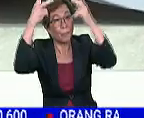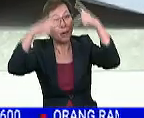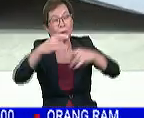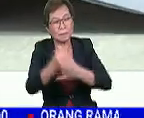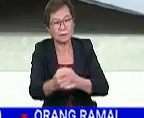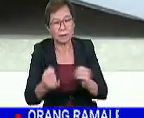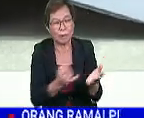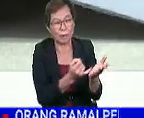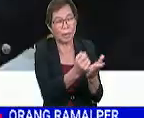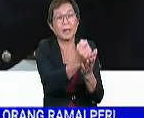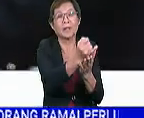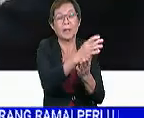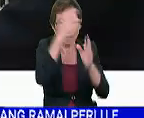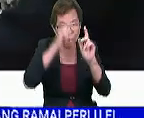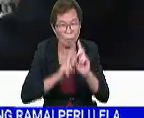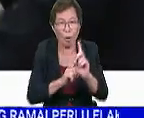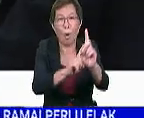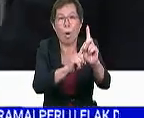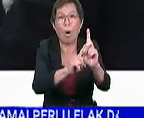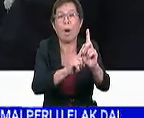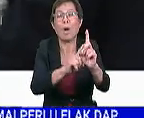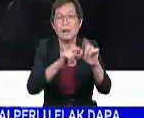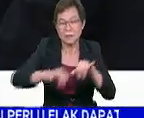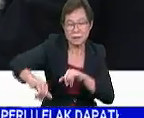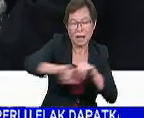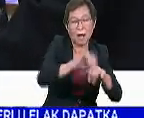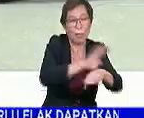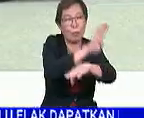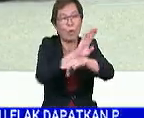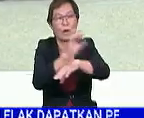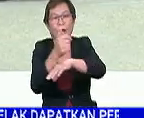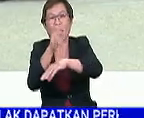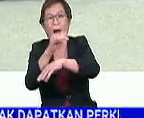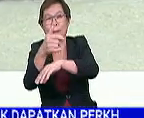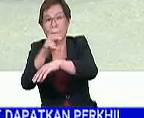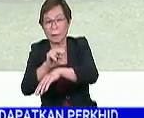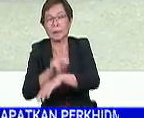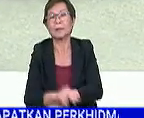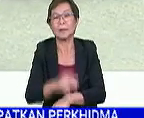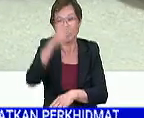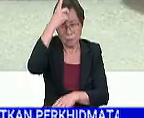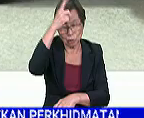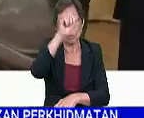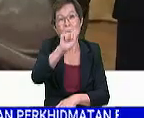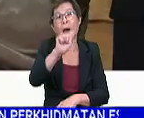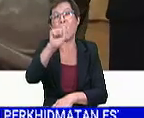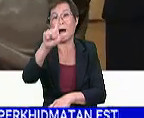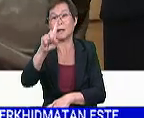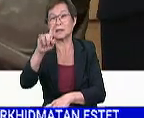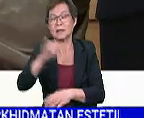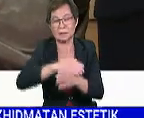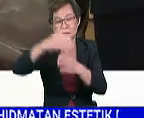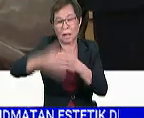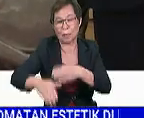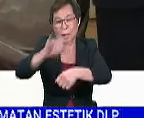jabatan integriti dan pematuhan standar Bukit aman dat Azri Ahmad datid Ismail hari ini menamat